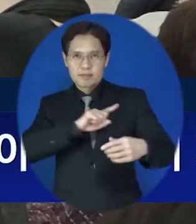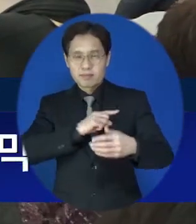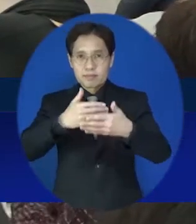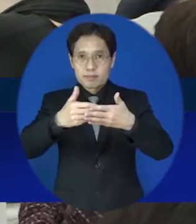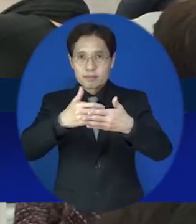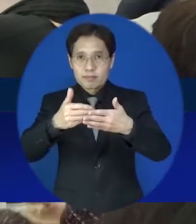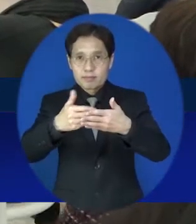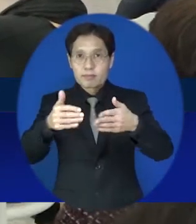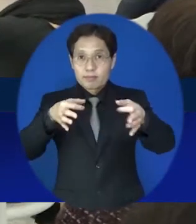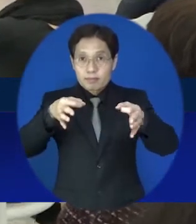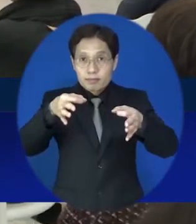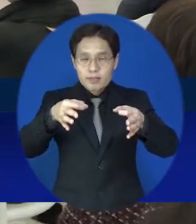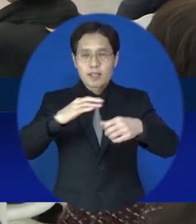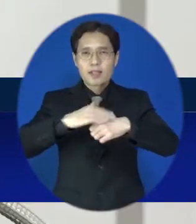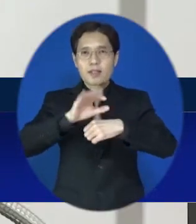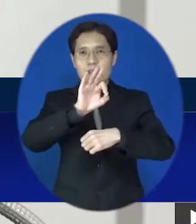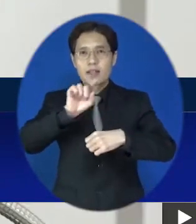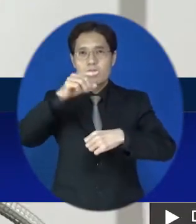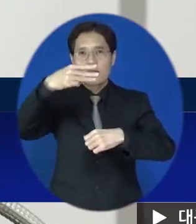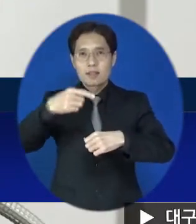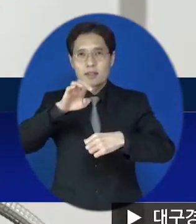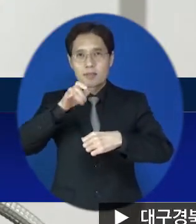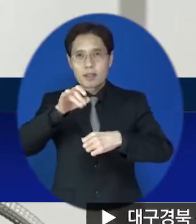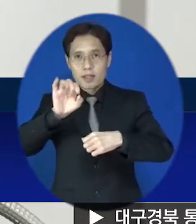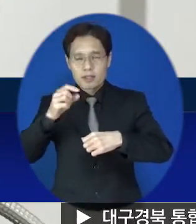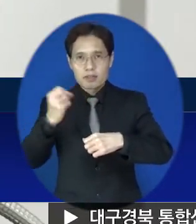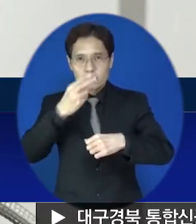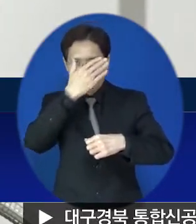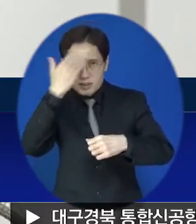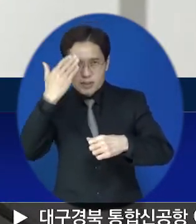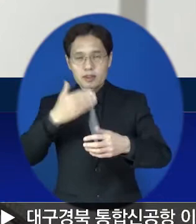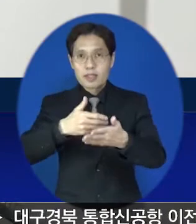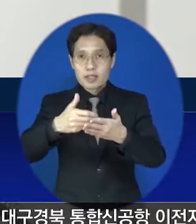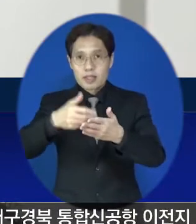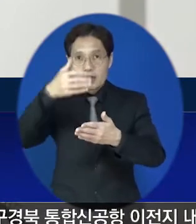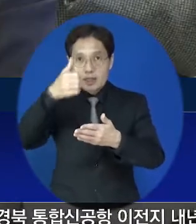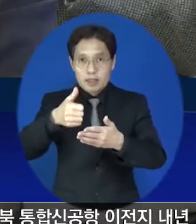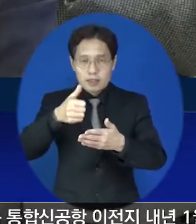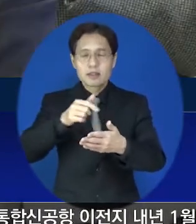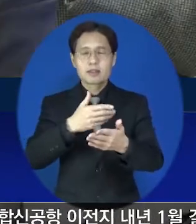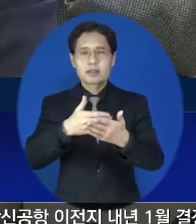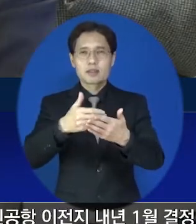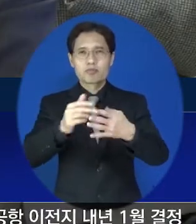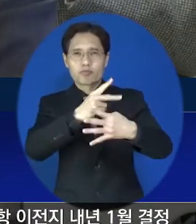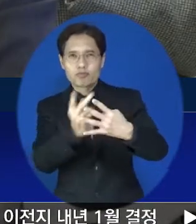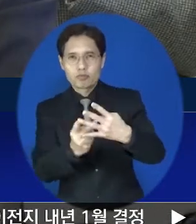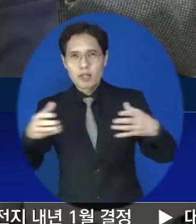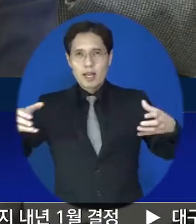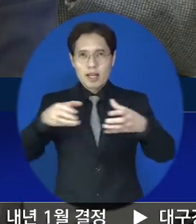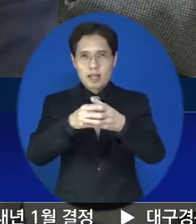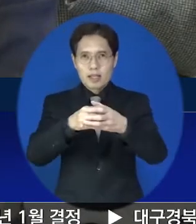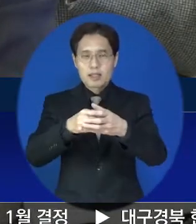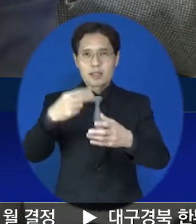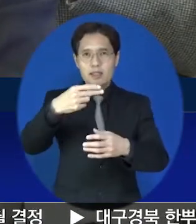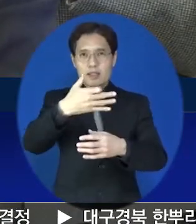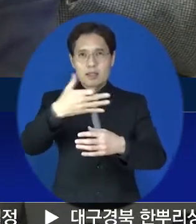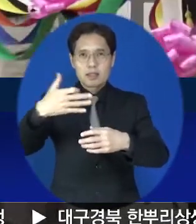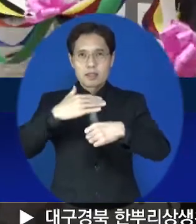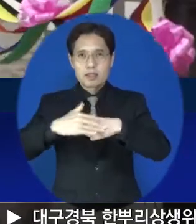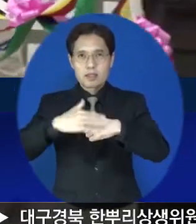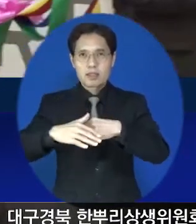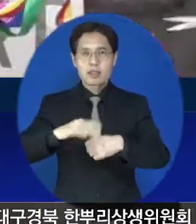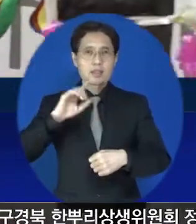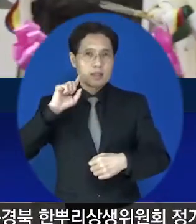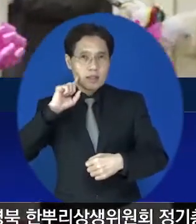지역 최대 미술 시장인 대구 아트페어와 청년 작가 발굴 육성을 위한 청년 미술 프로젝트를 통합해